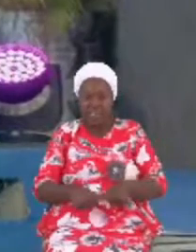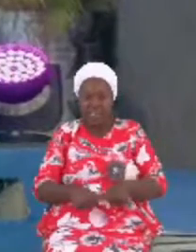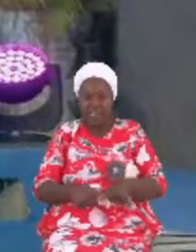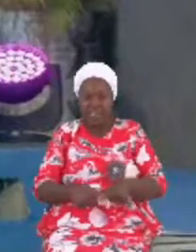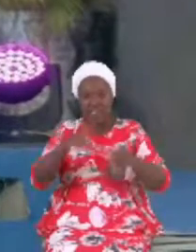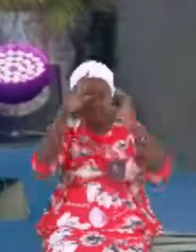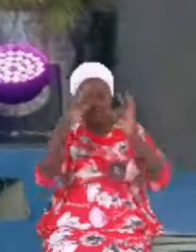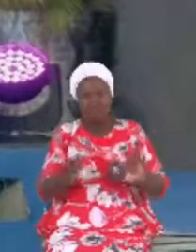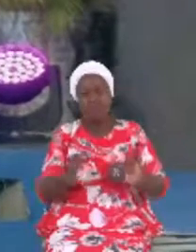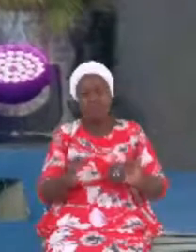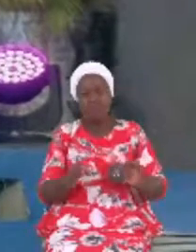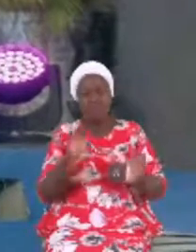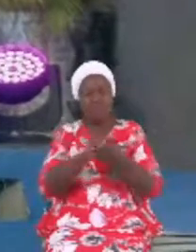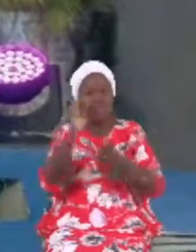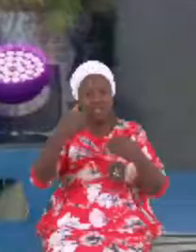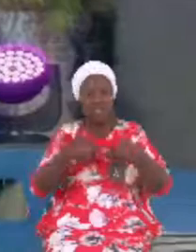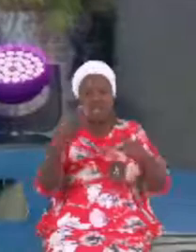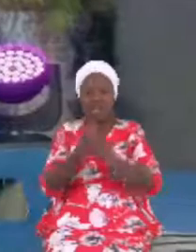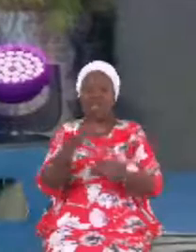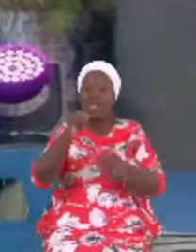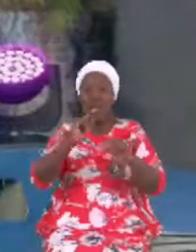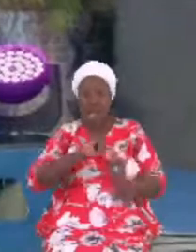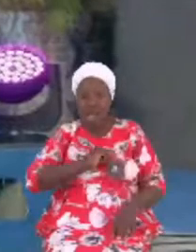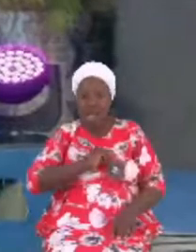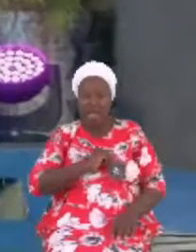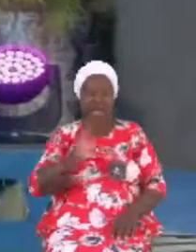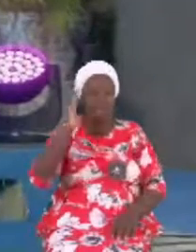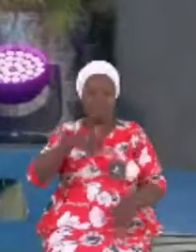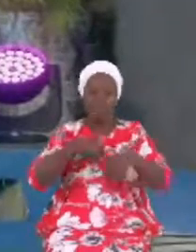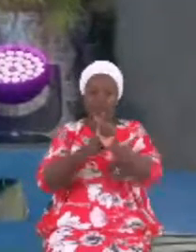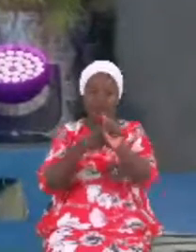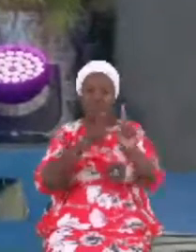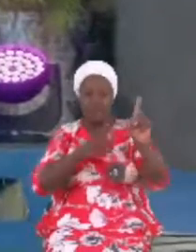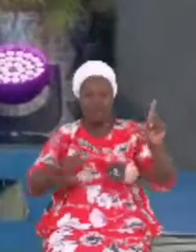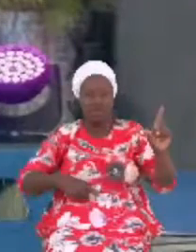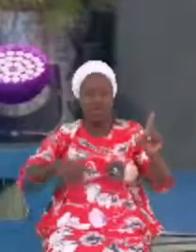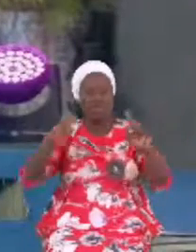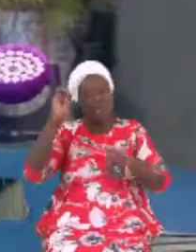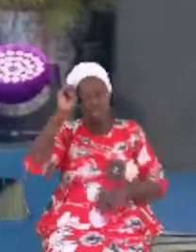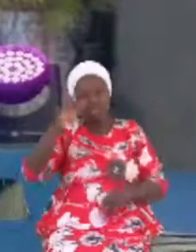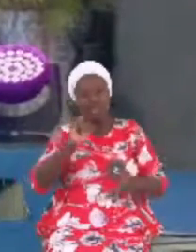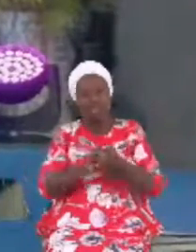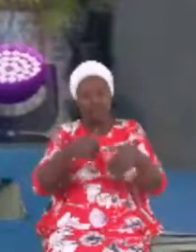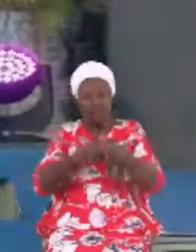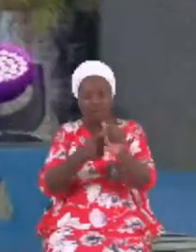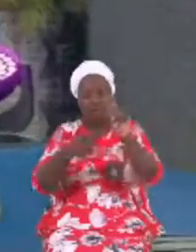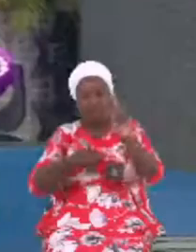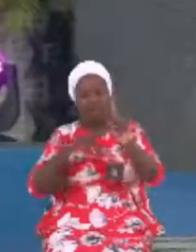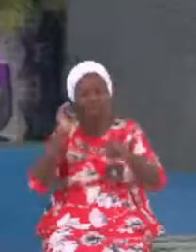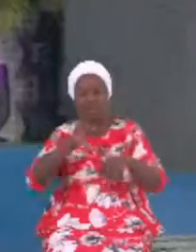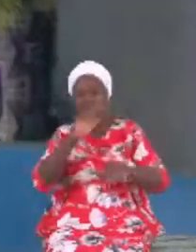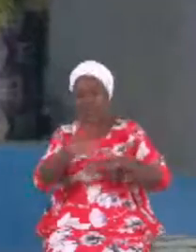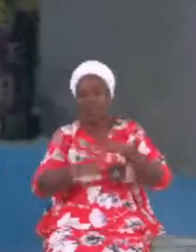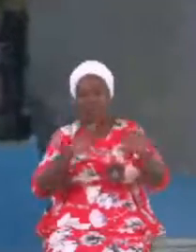la décision permanente et perpétuelle qu'il a prise. Je suivrai le Seigneur. Celui qui me suit ne marchera